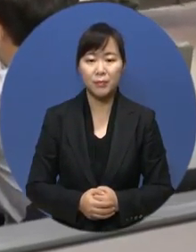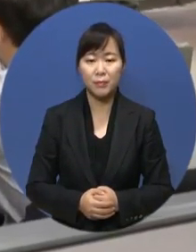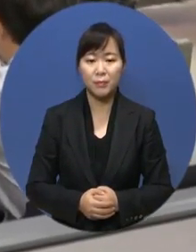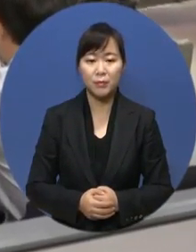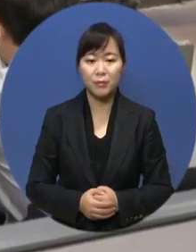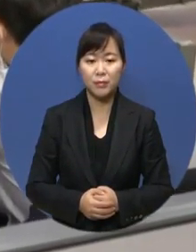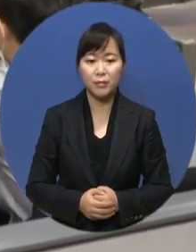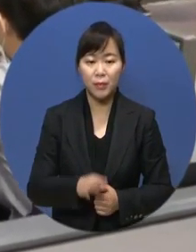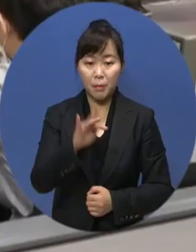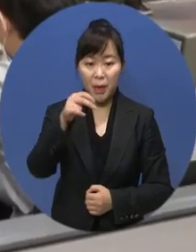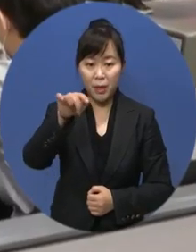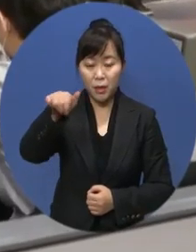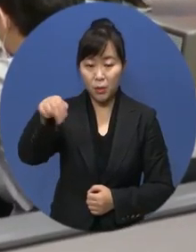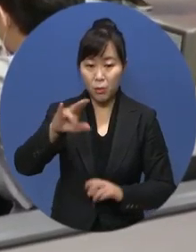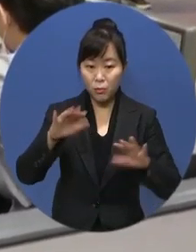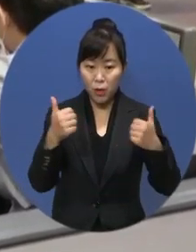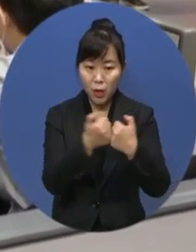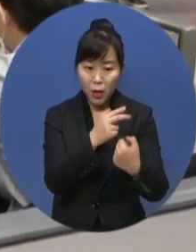배진교 국회의원과